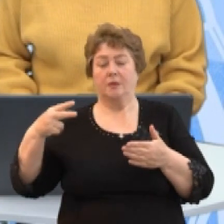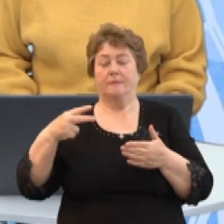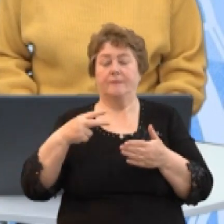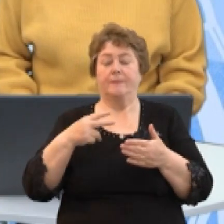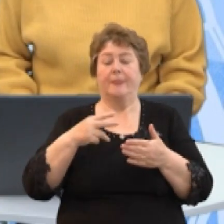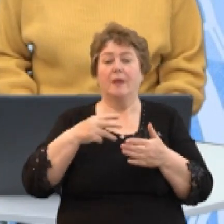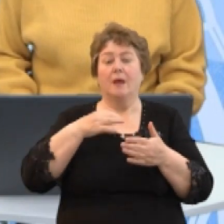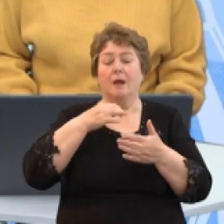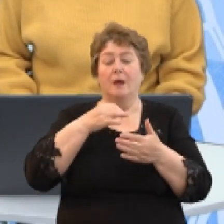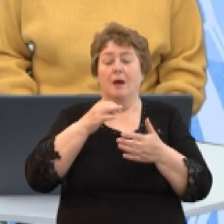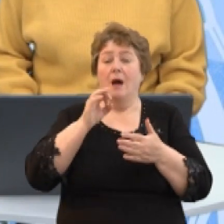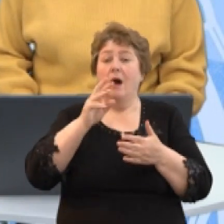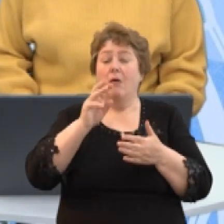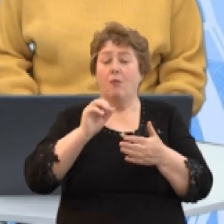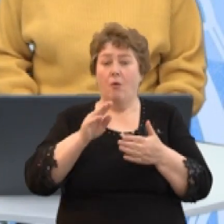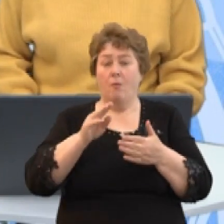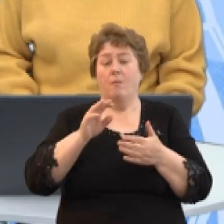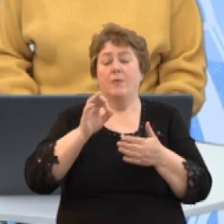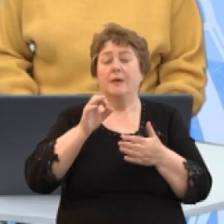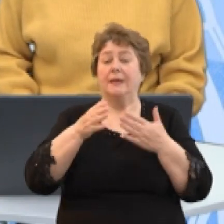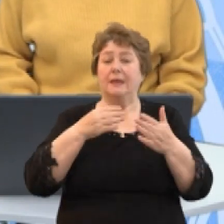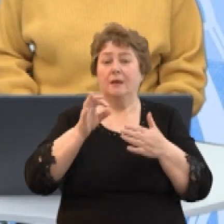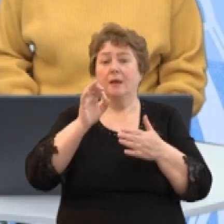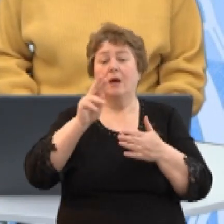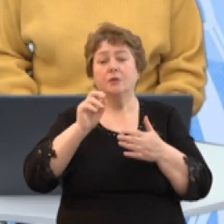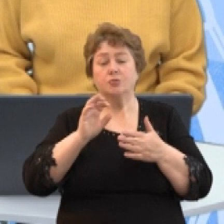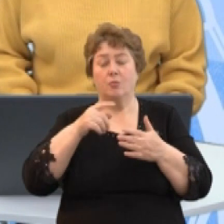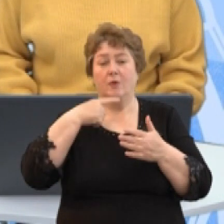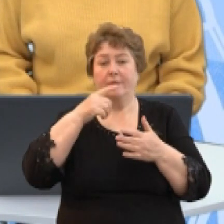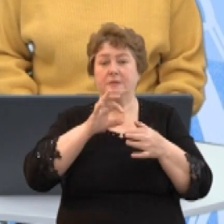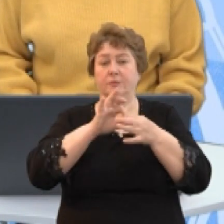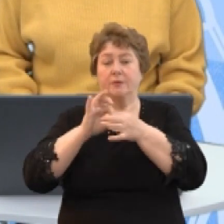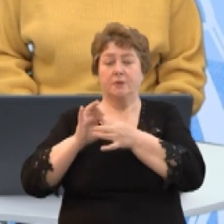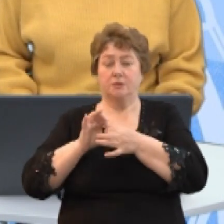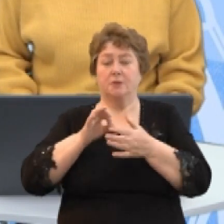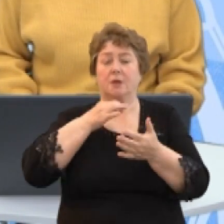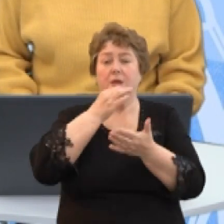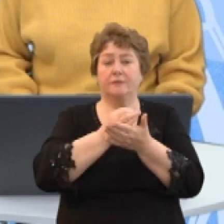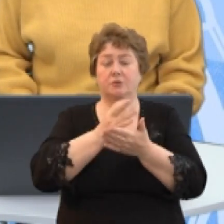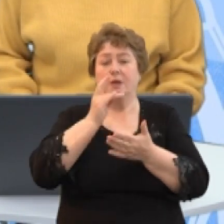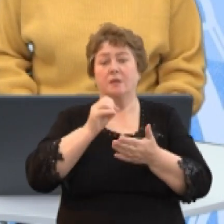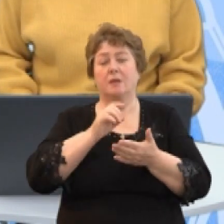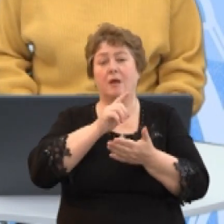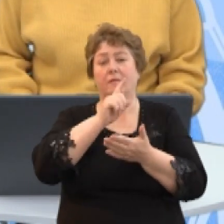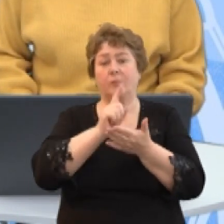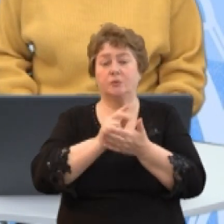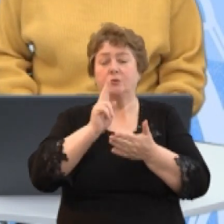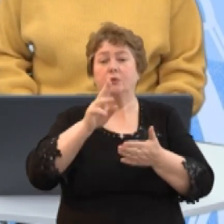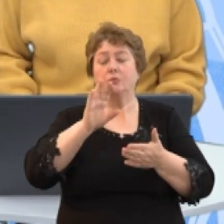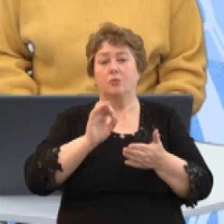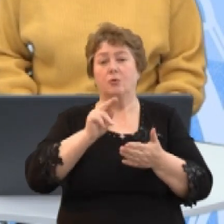обозначает о ком или о чем говорится в предложении и отвечает на вопросы кто или